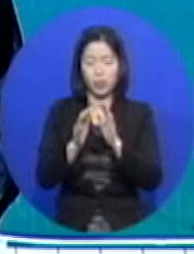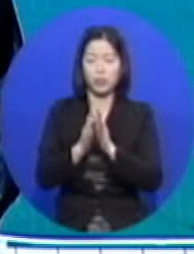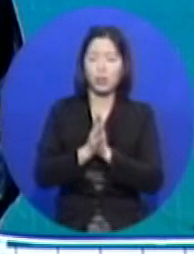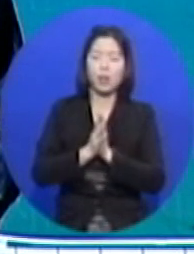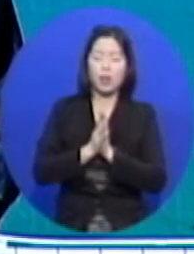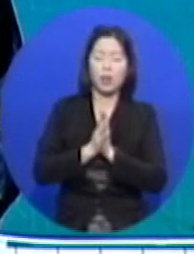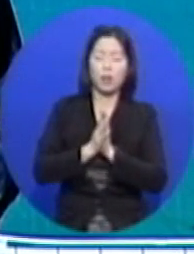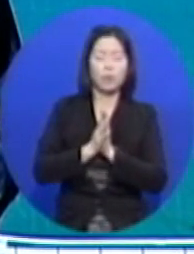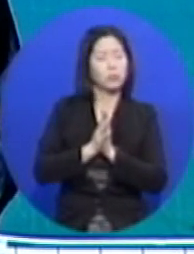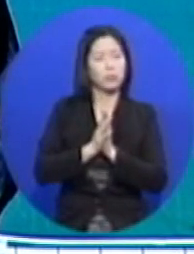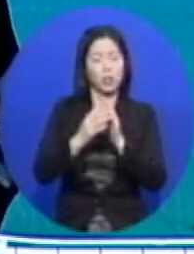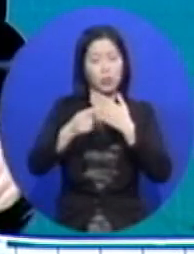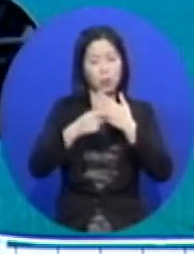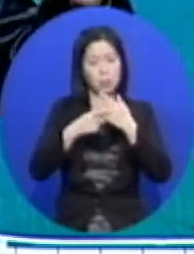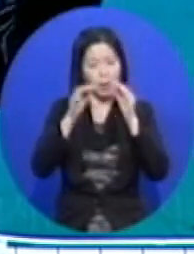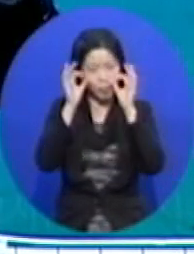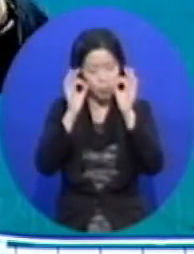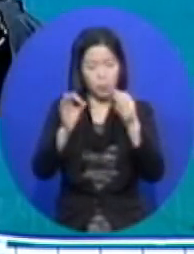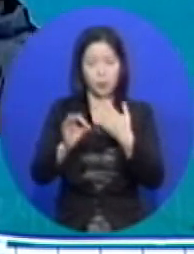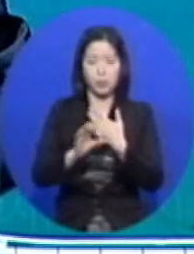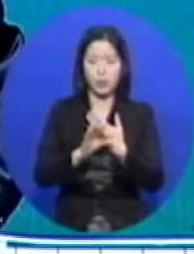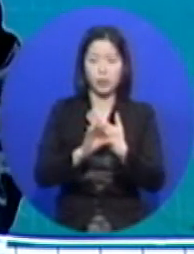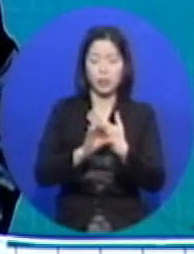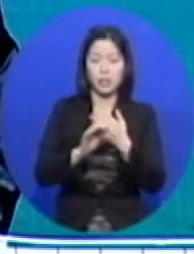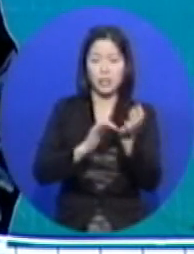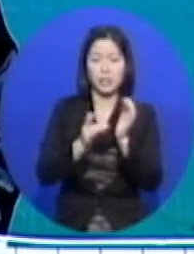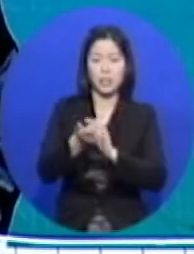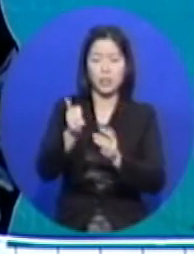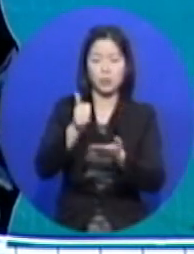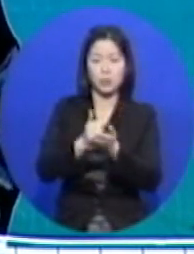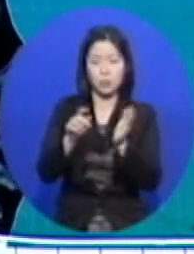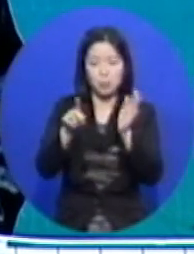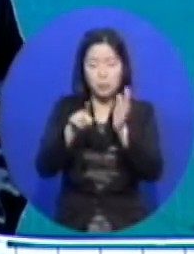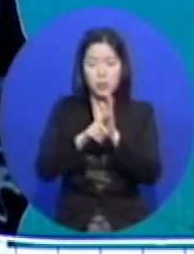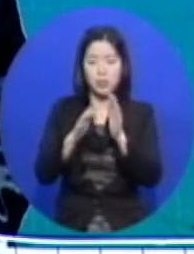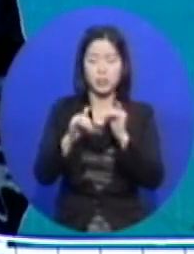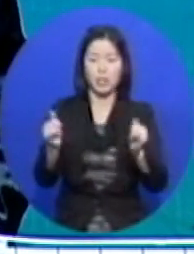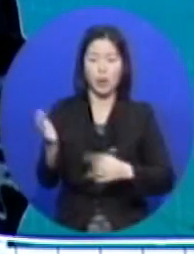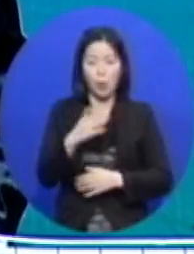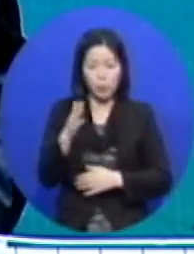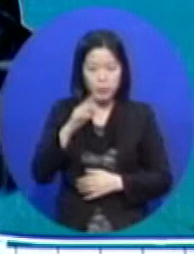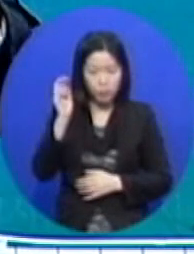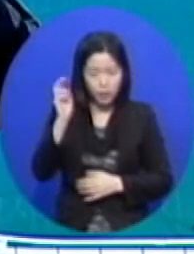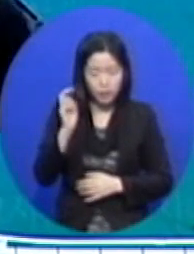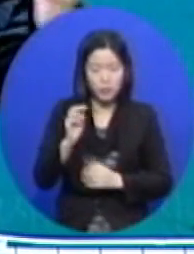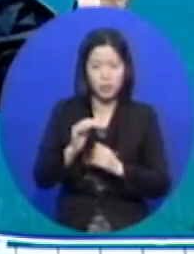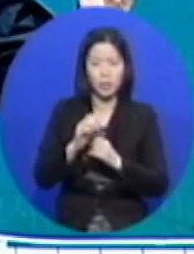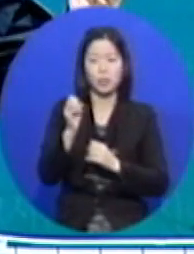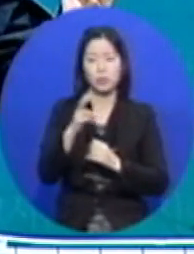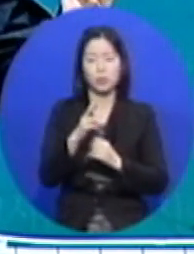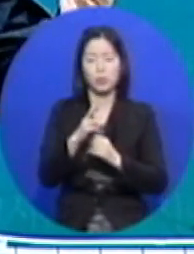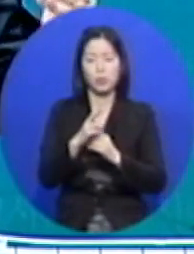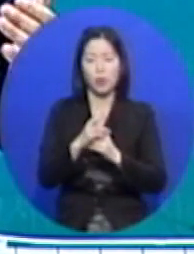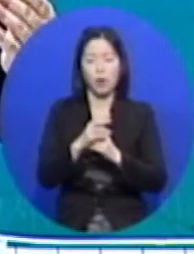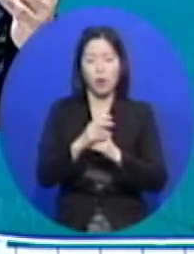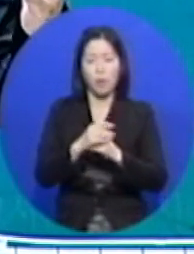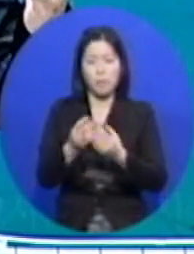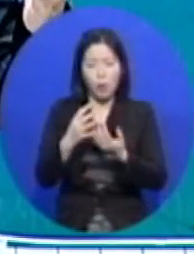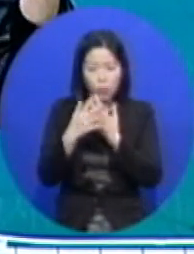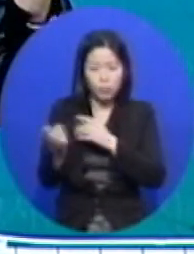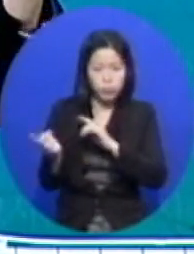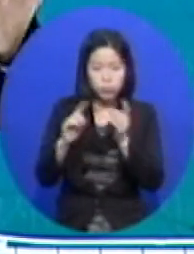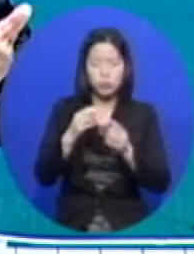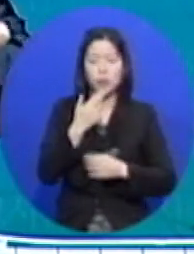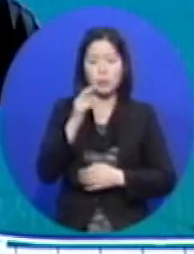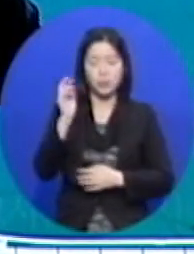사람 었을 것 같고 교회는 완전히 무너질 것 같은데 시 안하죠 지나고 보면 성도들은